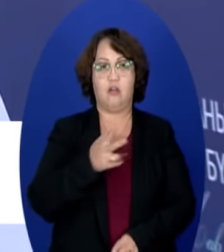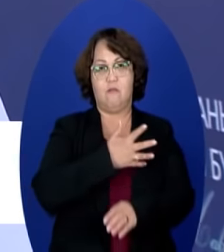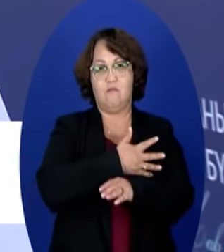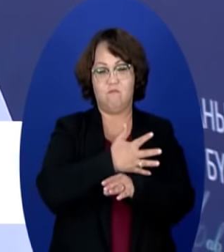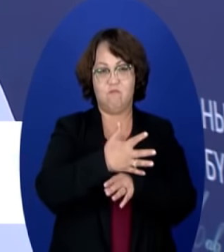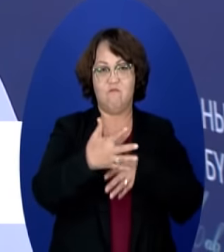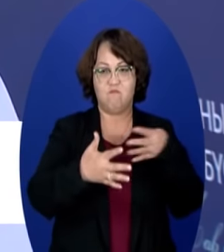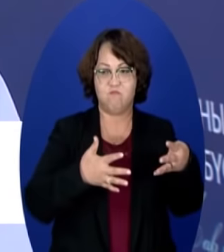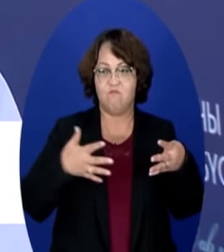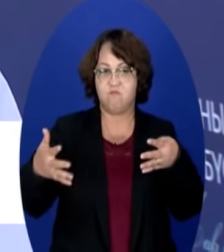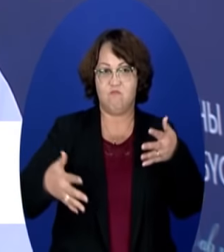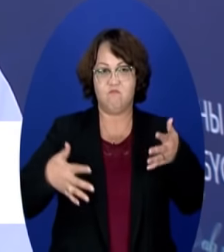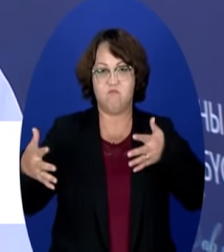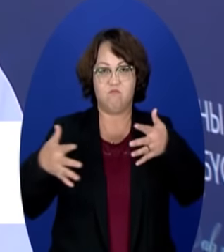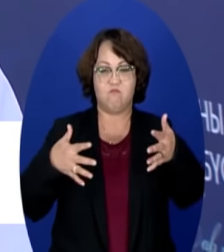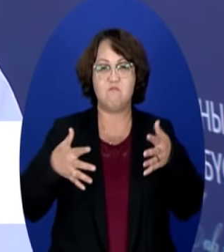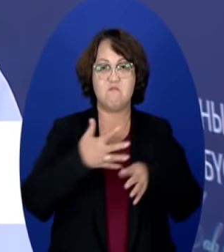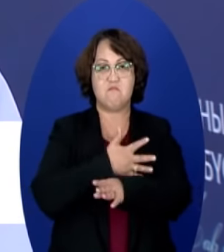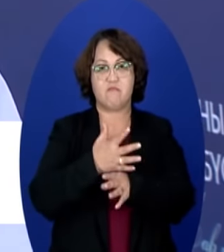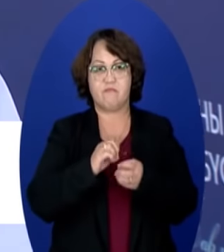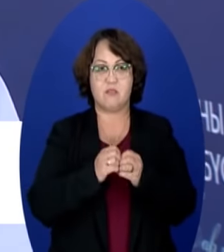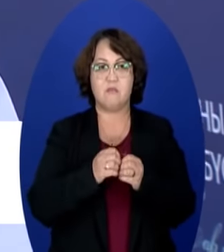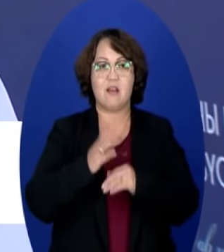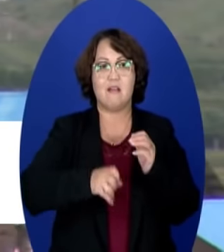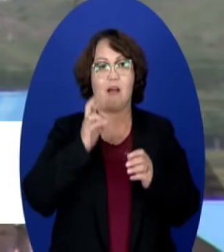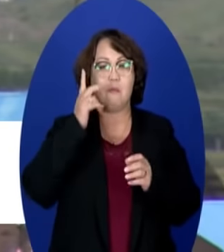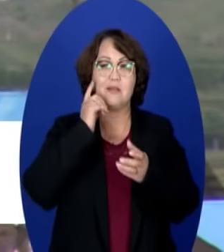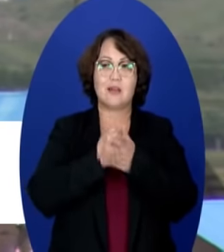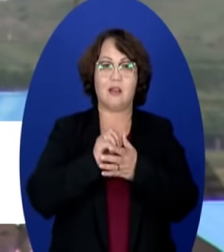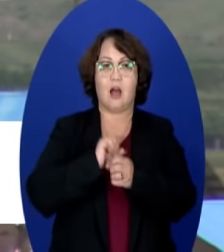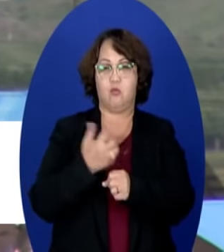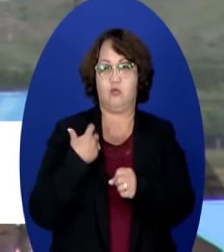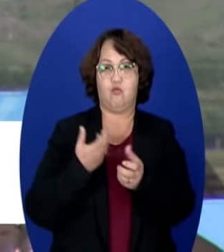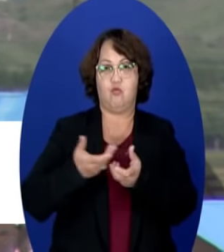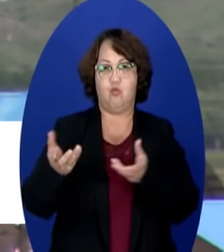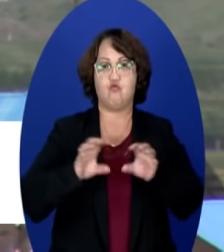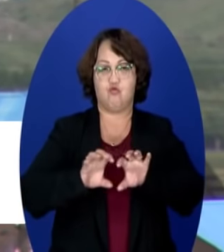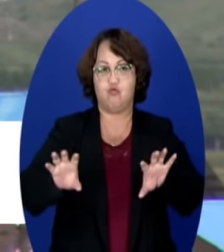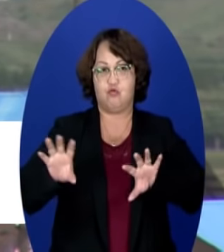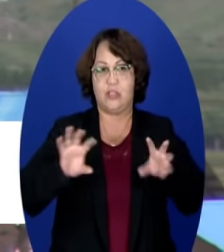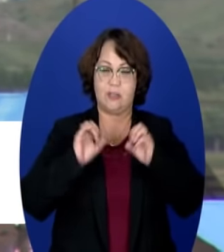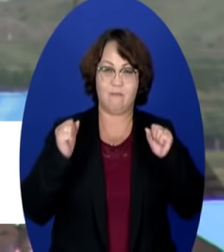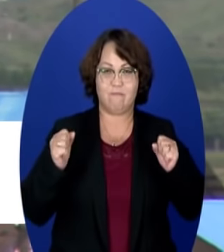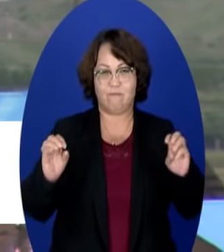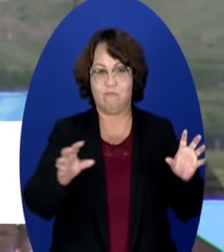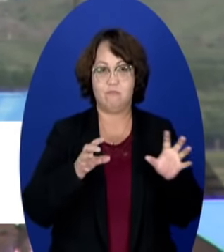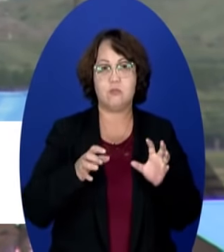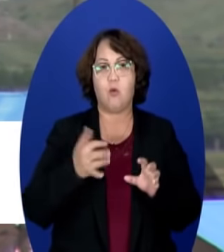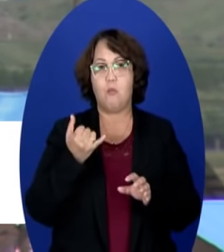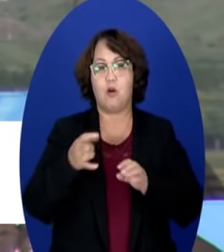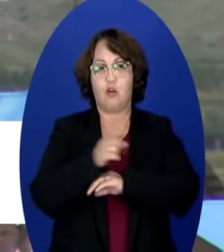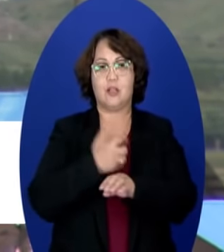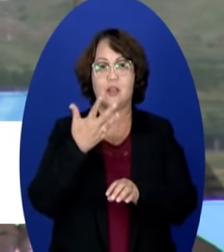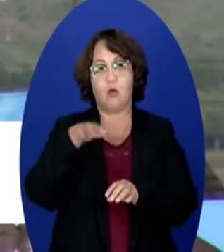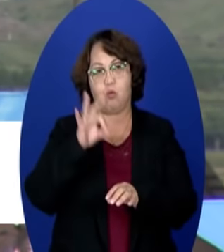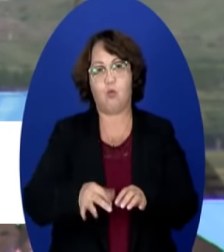системээр блок блокоор нь одоо барилгын компаниудад санал болгоод байна. Манай улсын нийт хүн амын 50 гаруй хувь нь нийслэл хотод